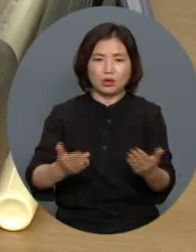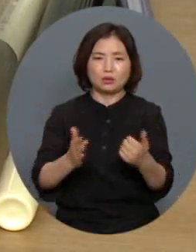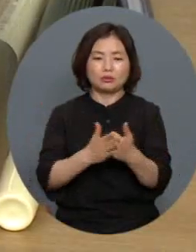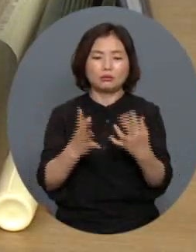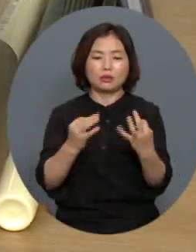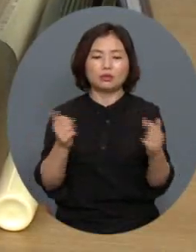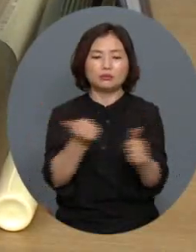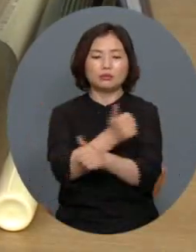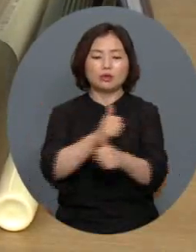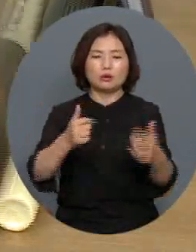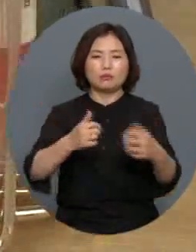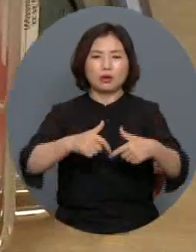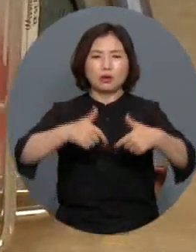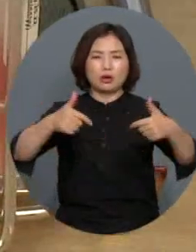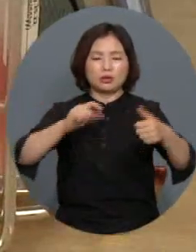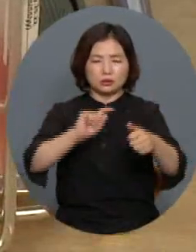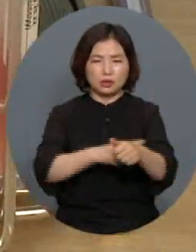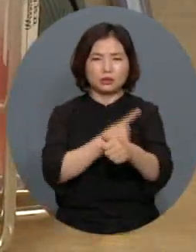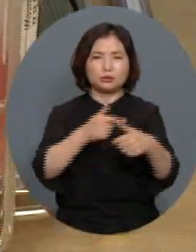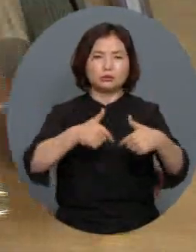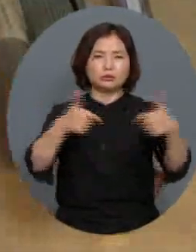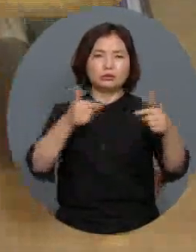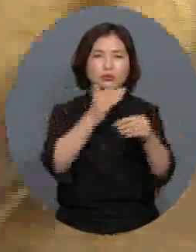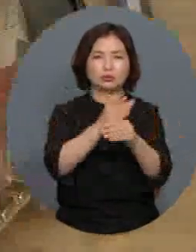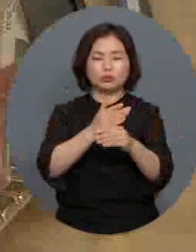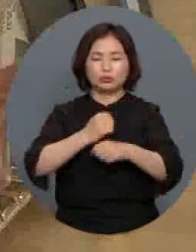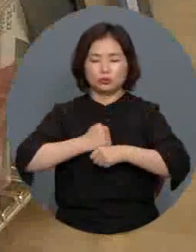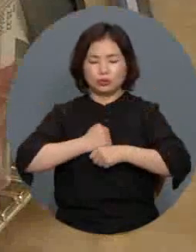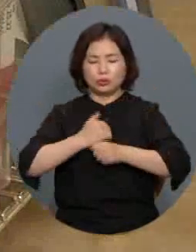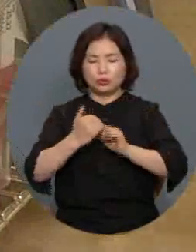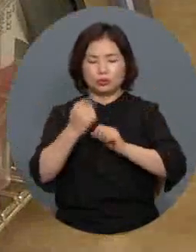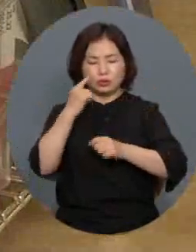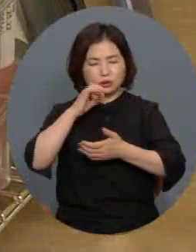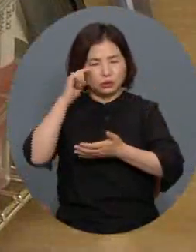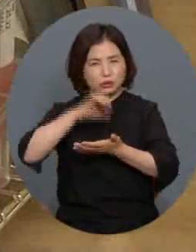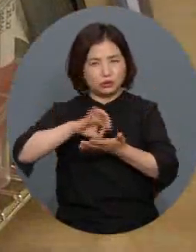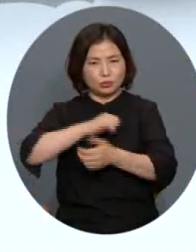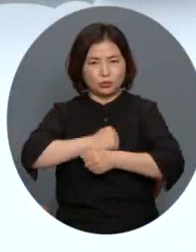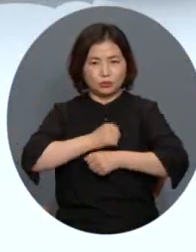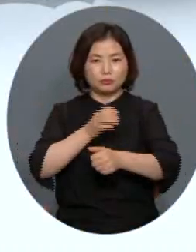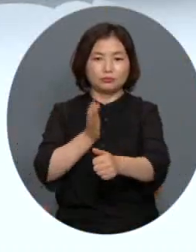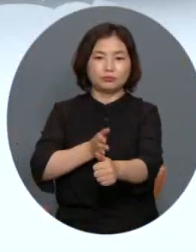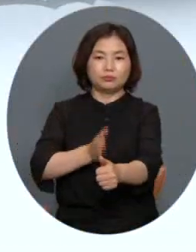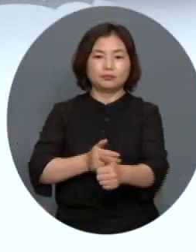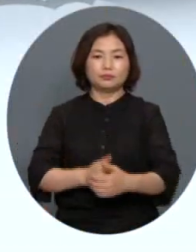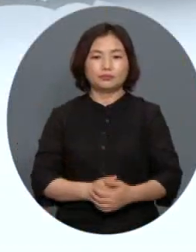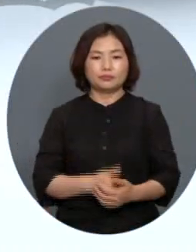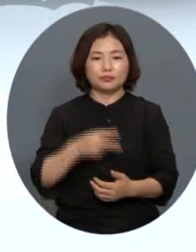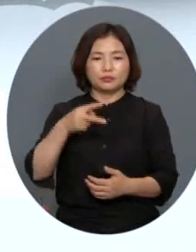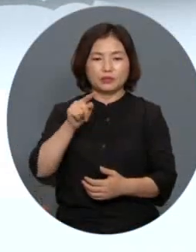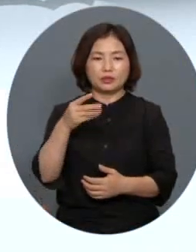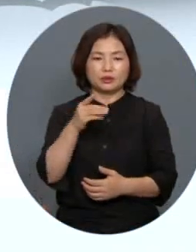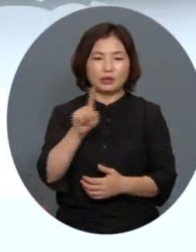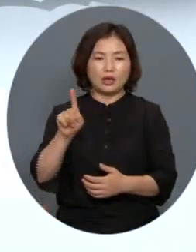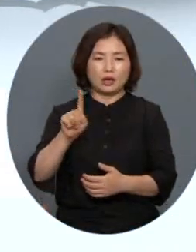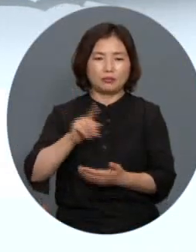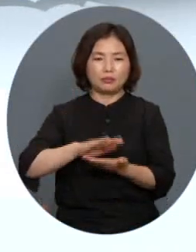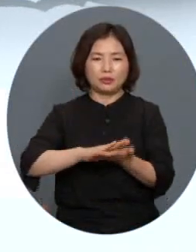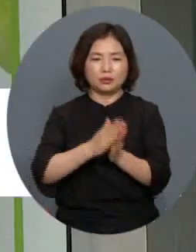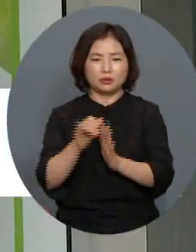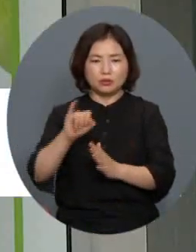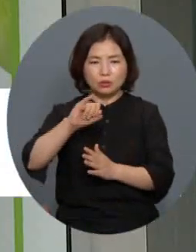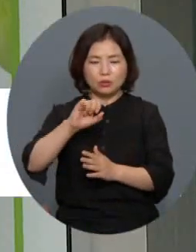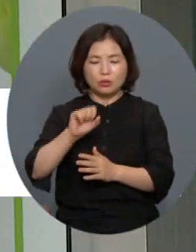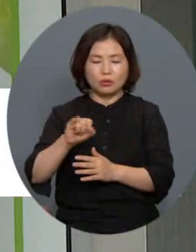이동이 늘면서 확진자가 늘고 있다며 방역수칙 준수를 거듭 부탁하고 있습니다. 이게 델타 변이로 인해서 이렇게 확산되고 있는